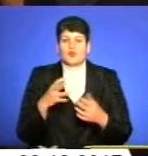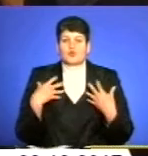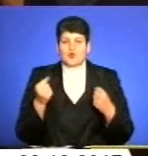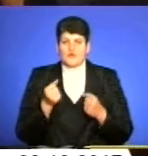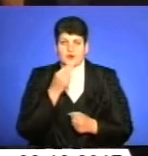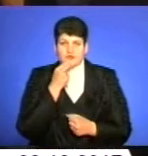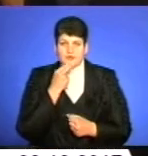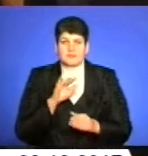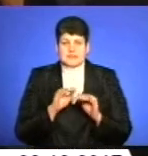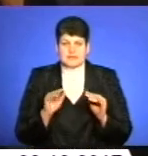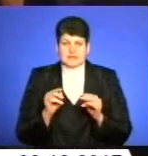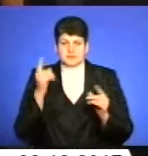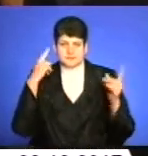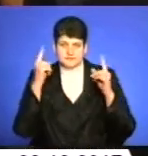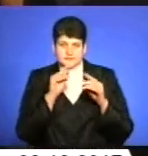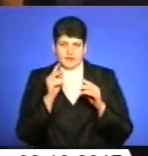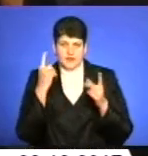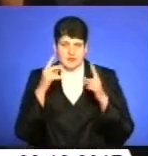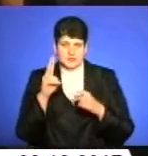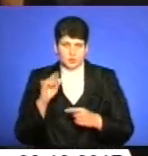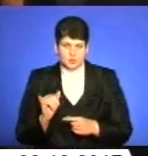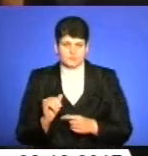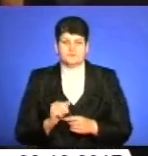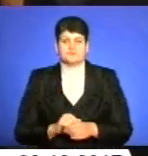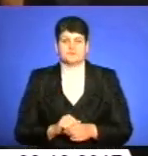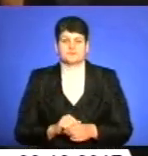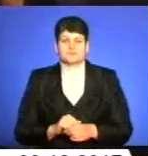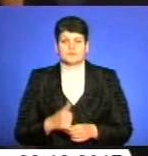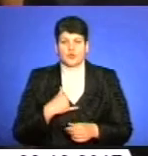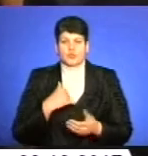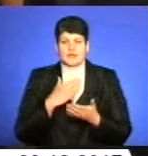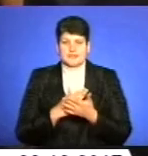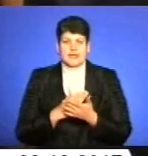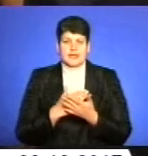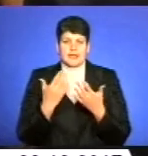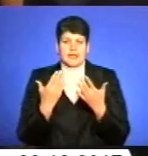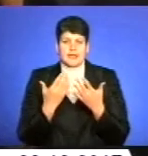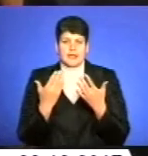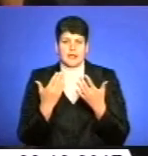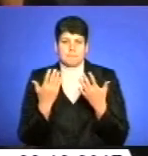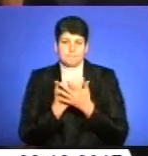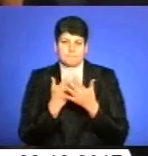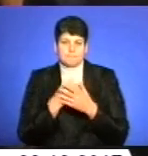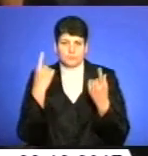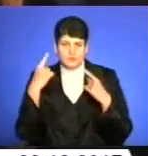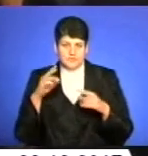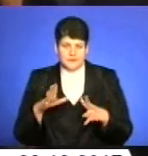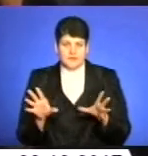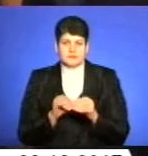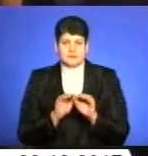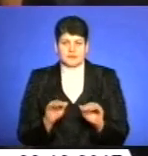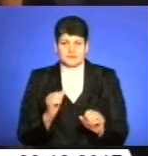дітками складали цю казку. Далі у нас є мультфільм, створений з дітками разом